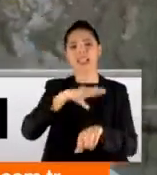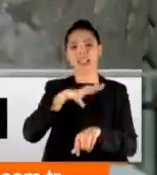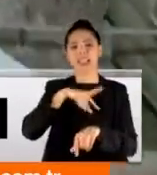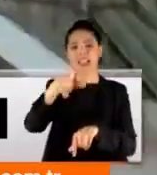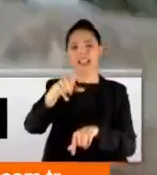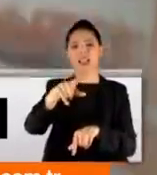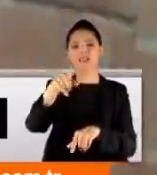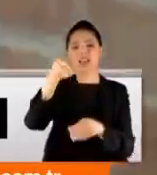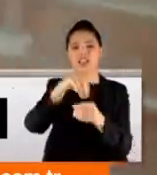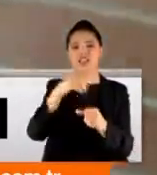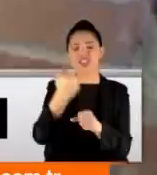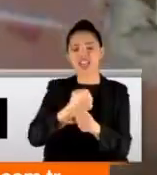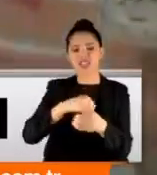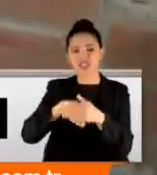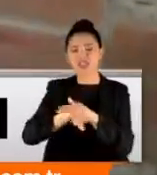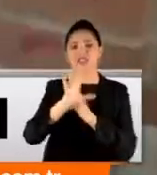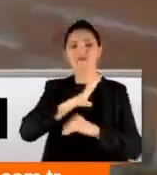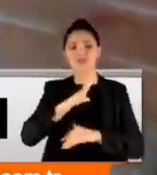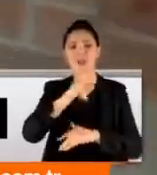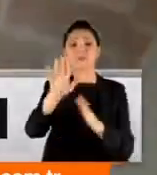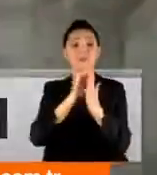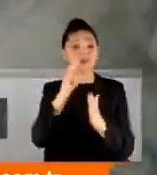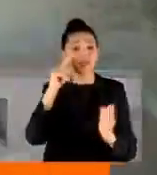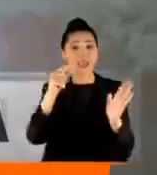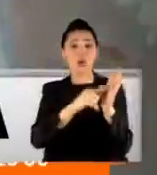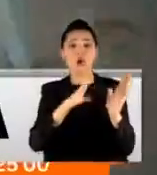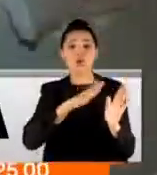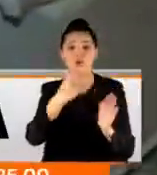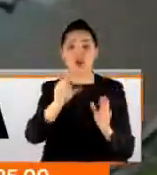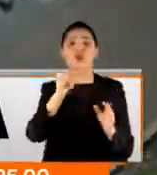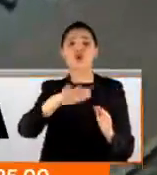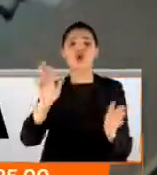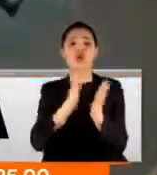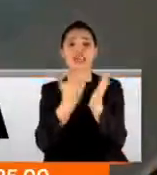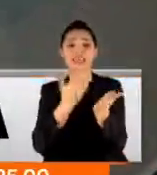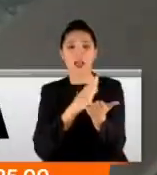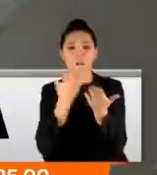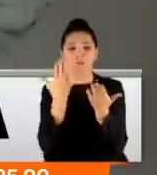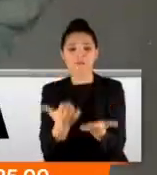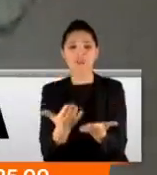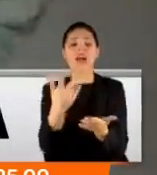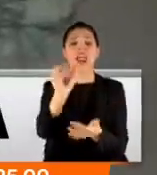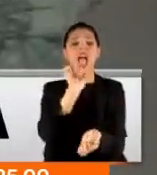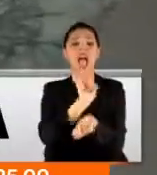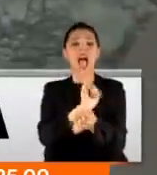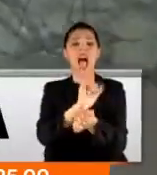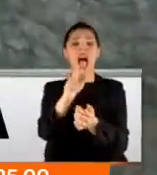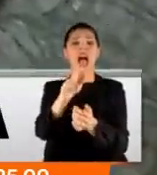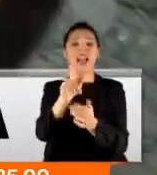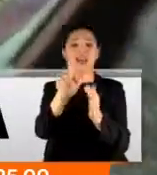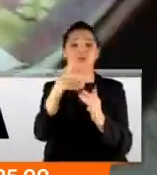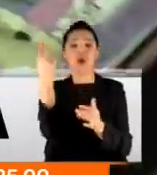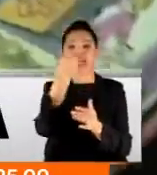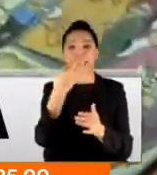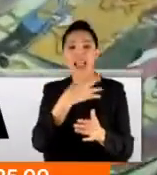enkaz aralarında. Burada kitapları görüyorsunuz. Çocuk kitapları var yine ve işte burada bir aile albümü. Bu